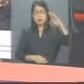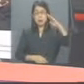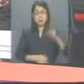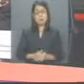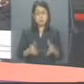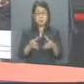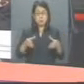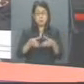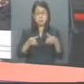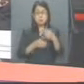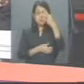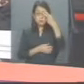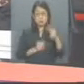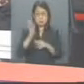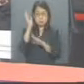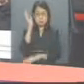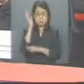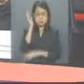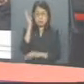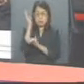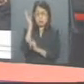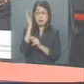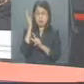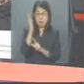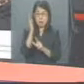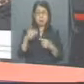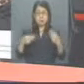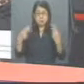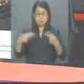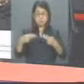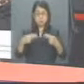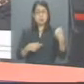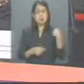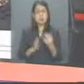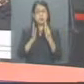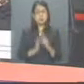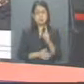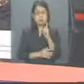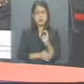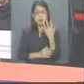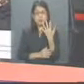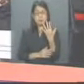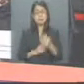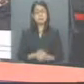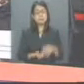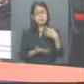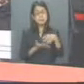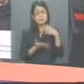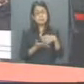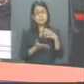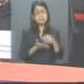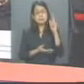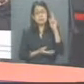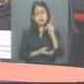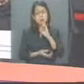ไม่สงบในอำเภอกรงปีนังจังหวัดยะลาเหตุการณ์ในครั้งนี้มีผู้เสียชีวิต5คนนะคะมีรายงานข่าวบอกว่าทั้ง5คนนั้นเ